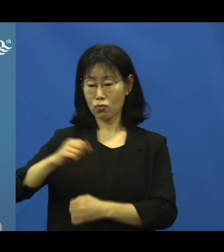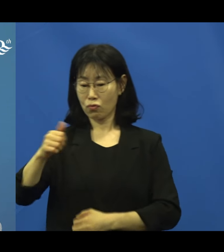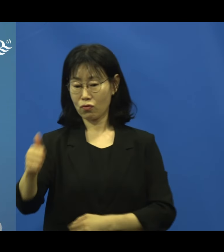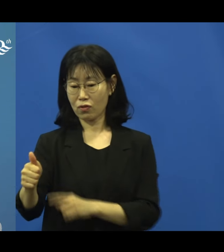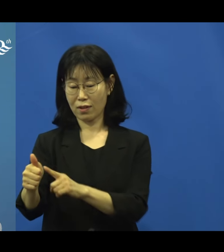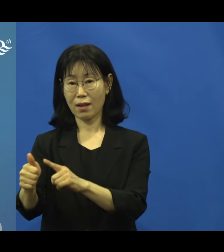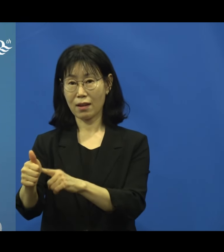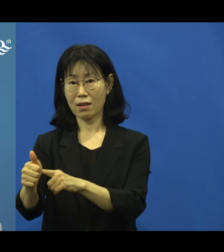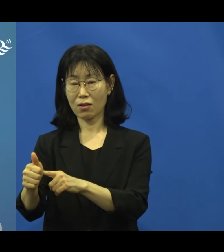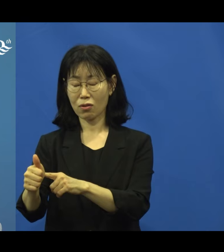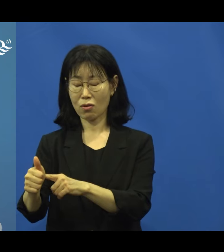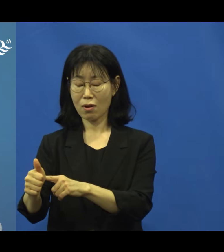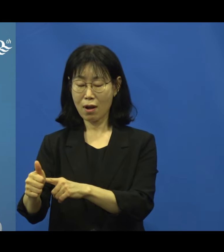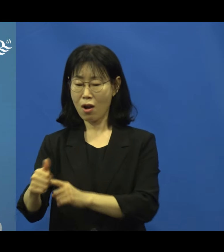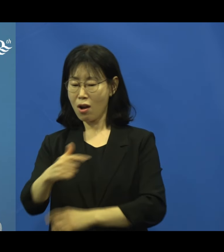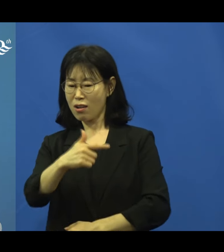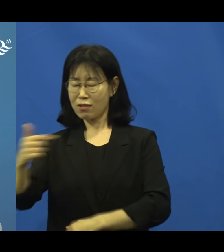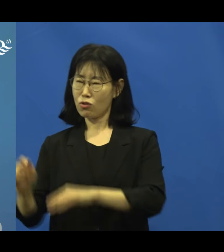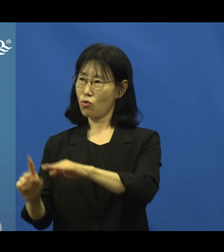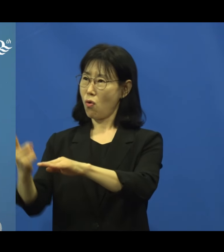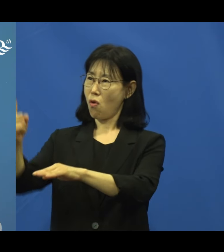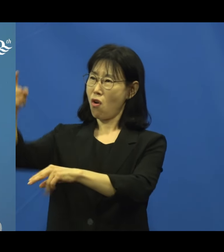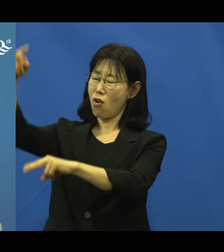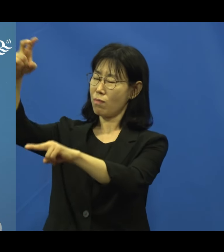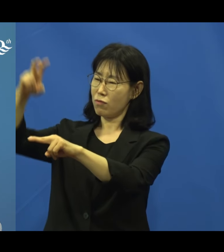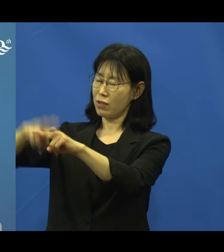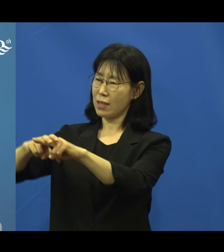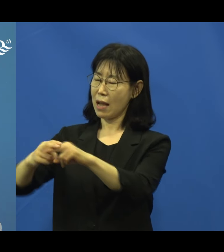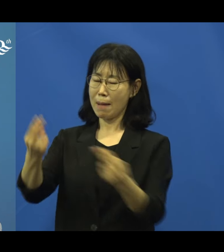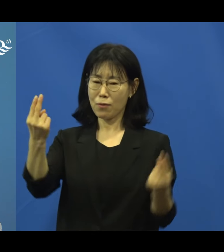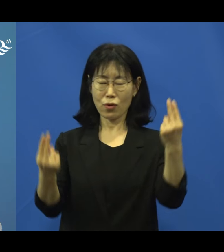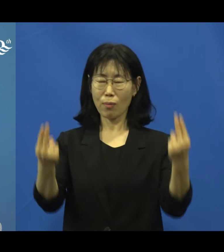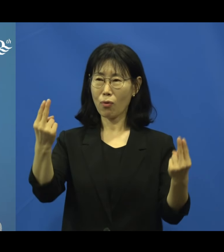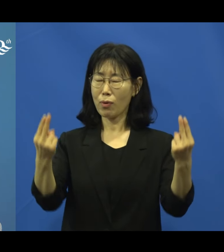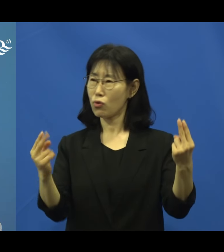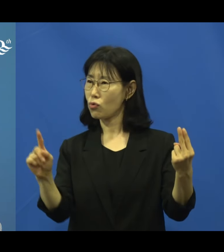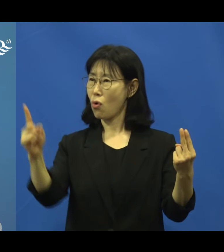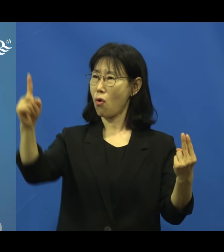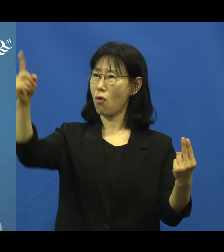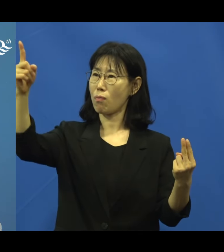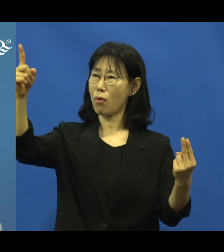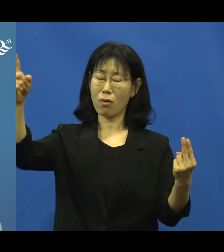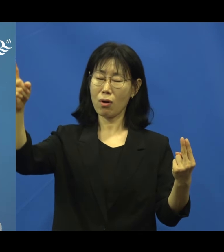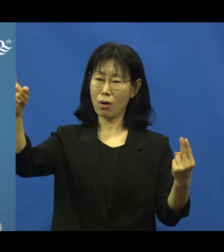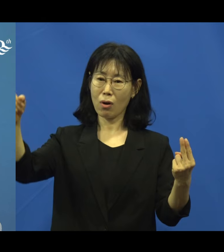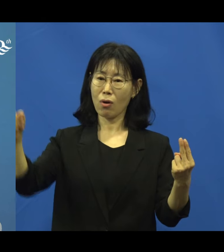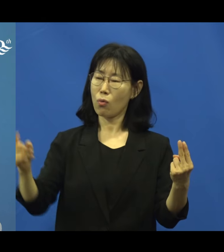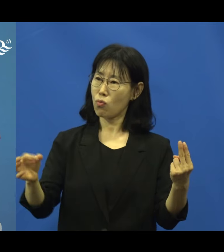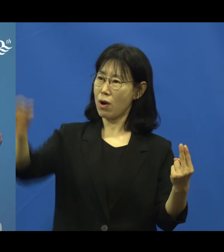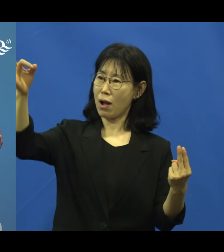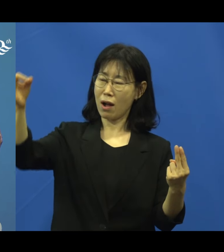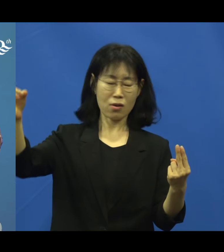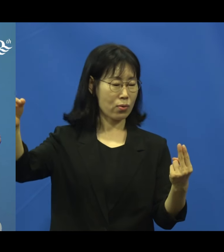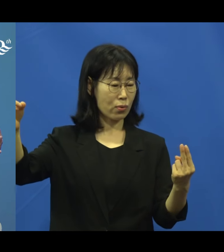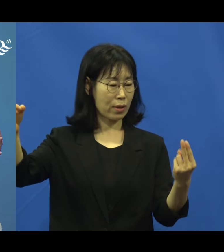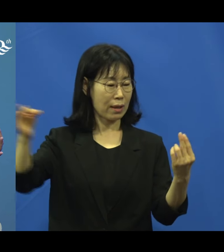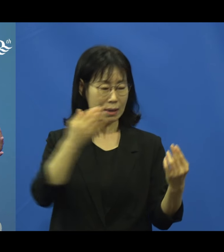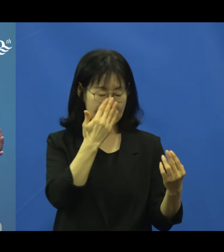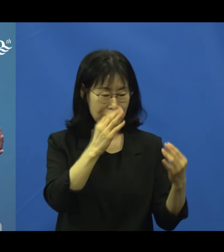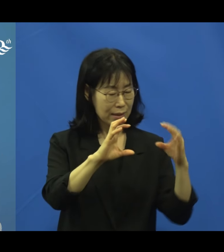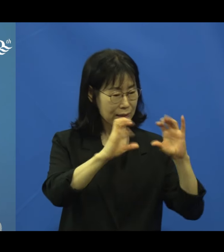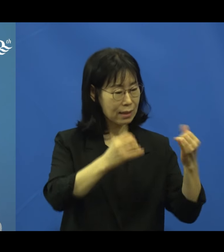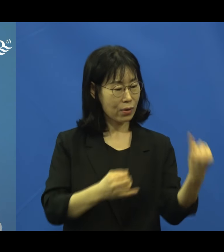나만이라고 하는 이 엄청난 권력자와 너무 대조적이죠. 아주 확연한 대조. 엄청난 나만,